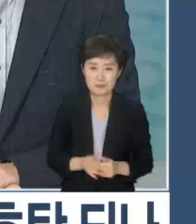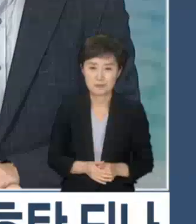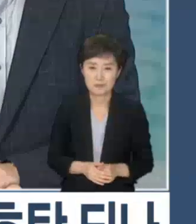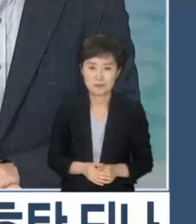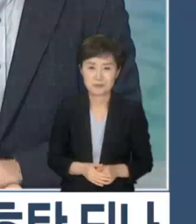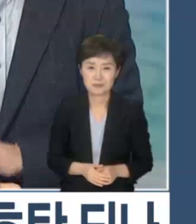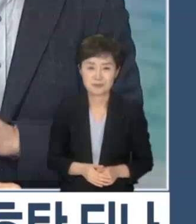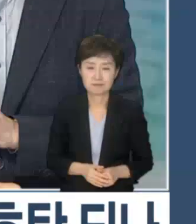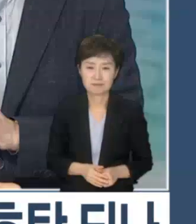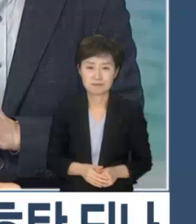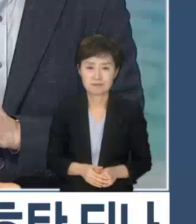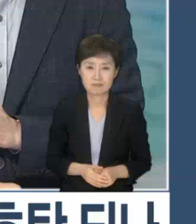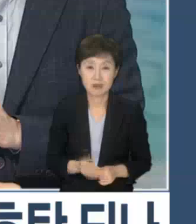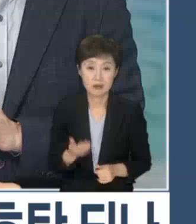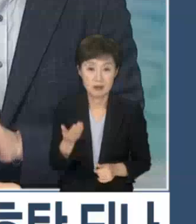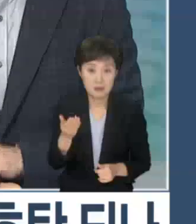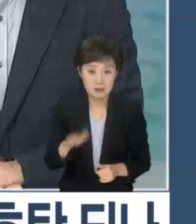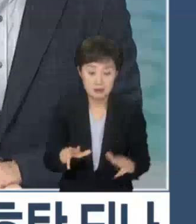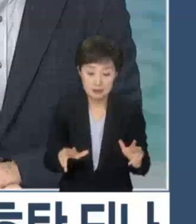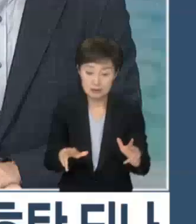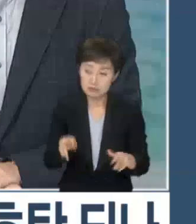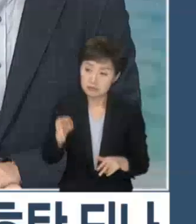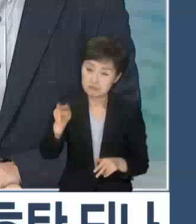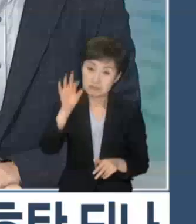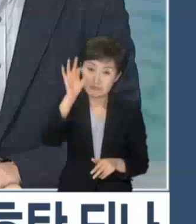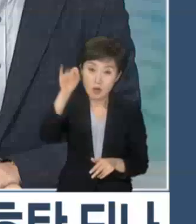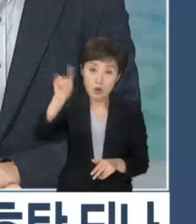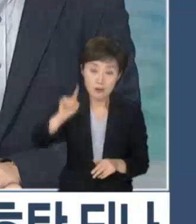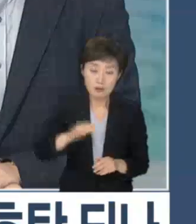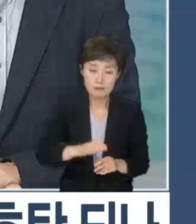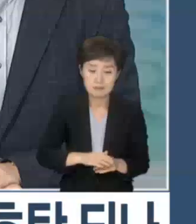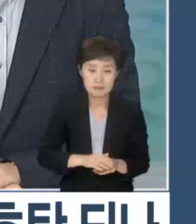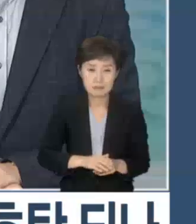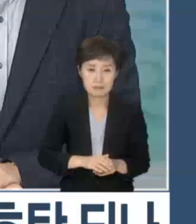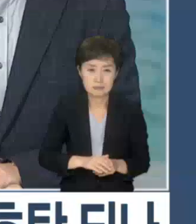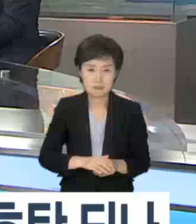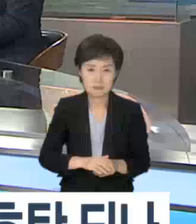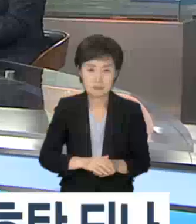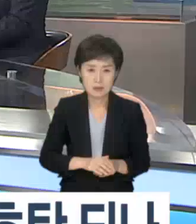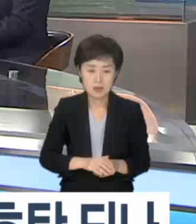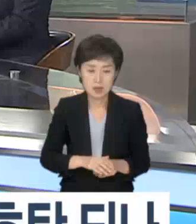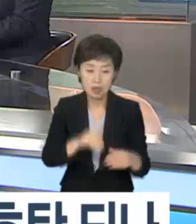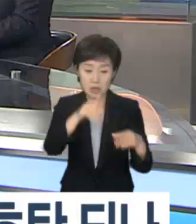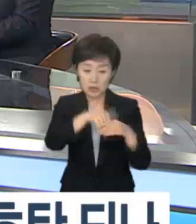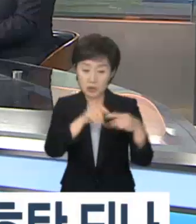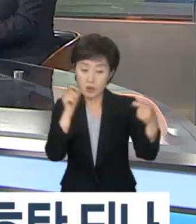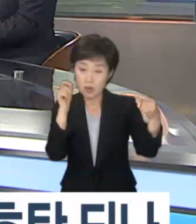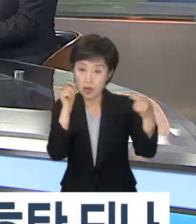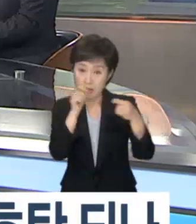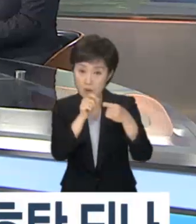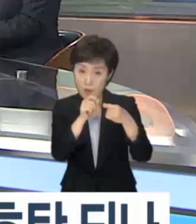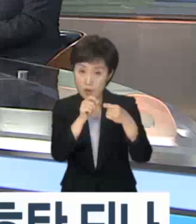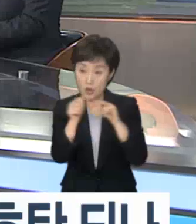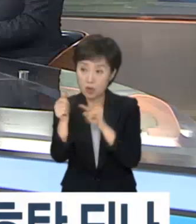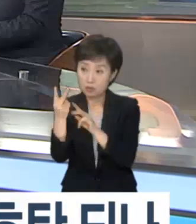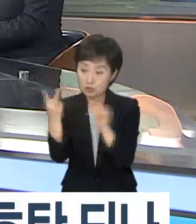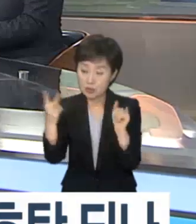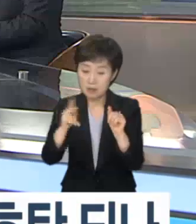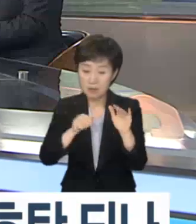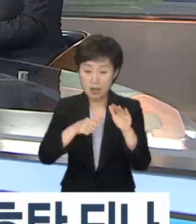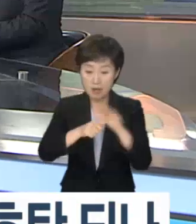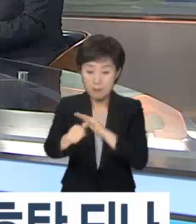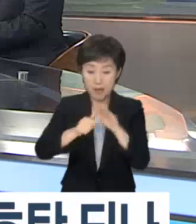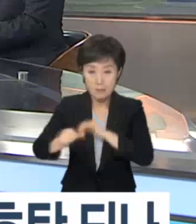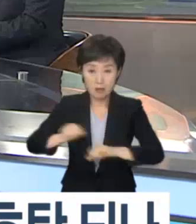정치적으로 당장 해석할 필요는 없다고 하셨지만 차후에는 그런 행보들이 나올까에 대한 부분은 여쭤볼 수 있을 것 같아서요. 가능성이 별로